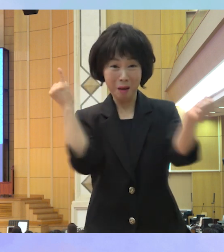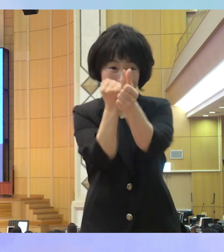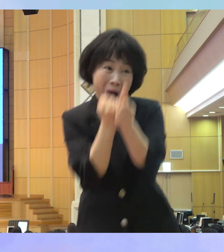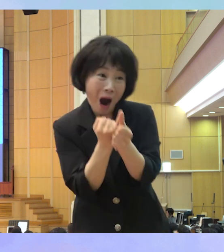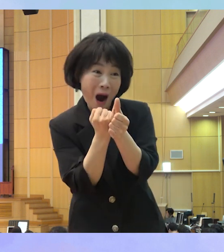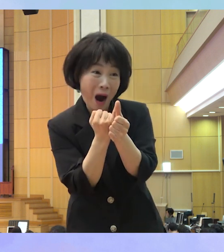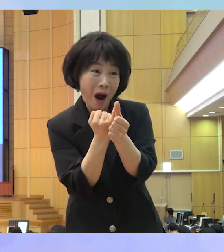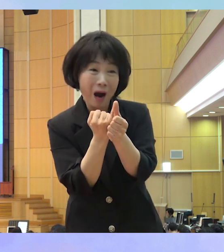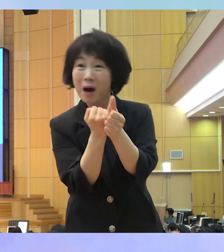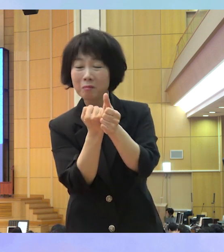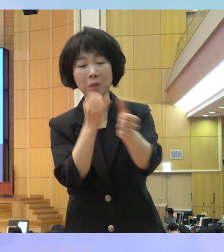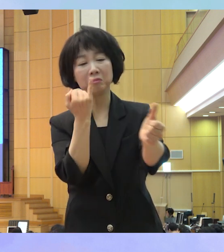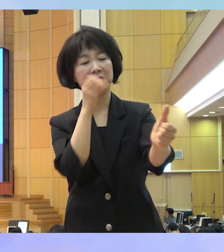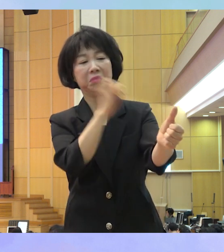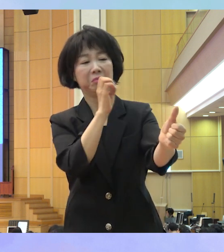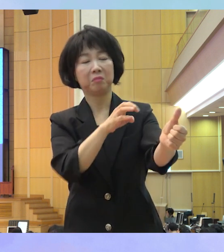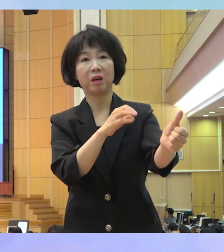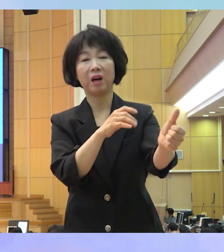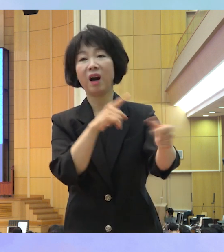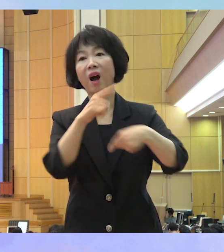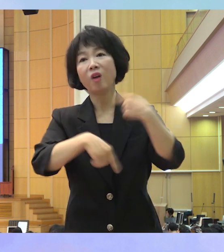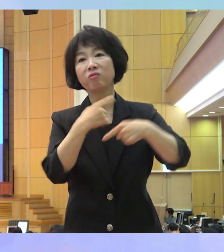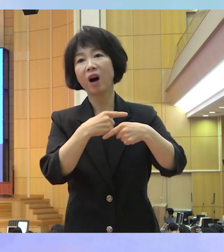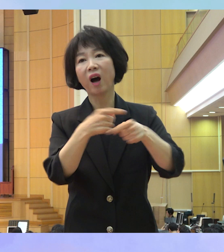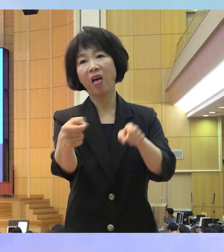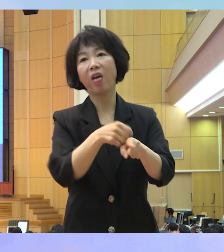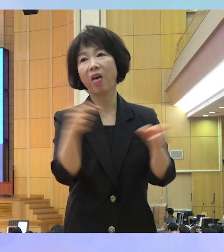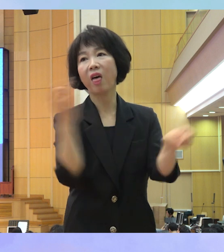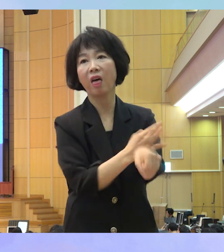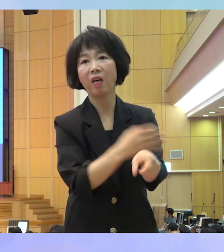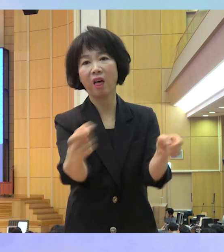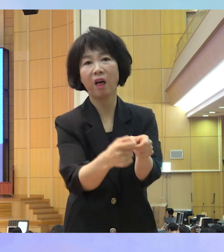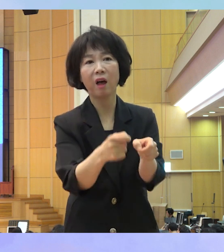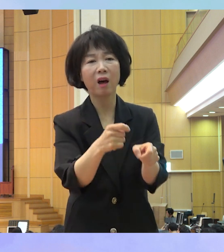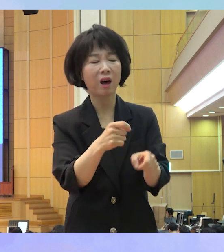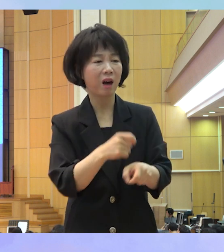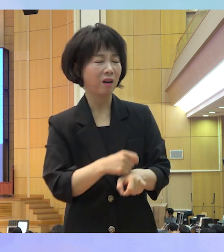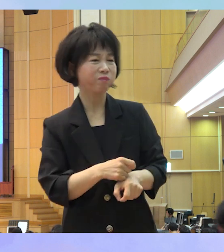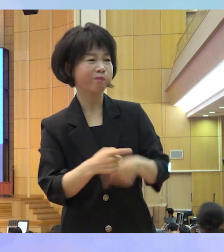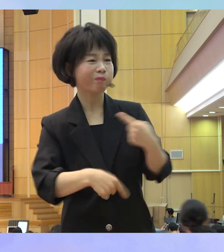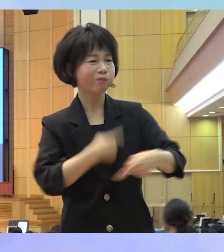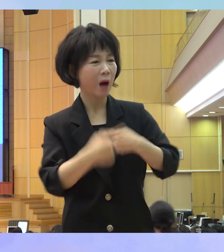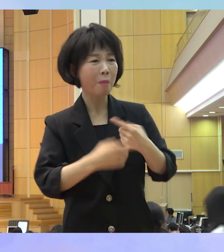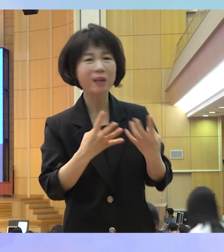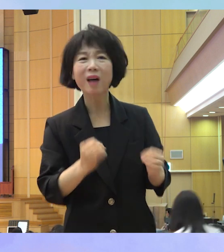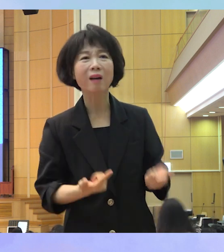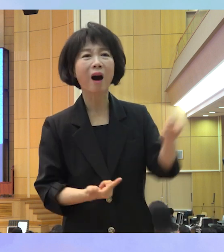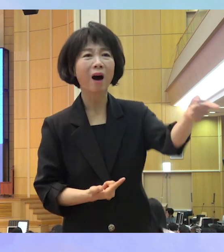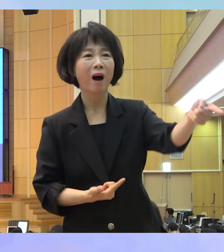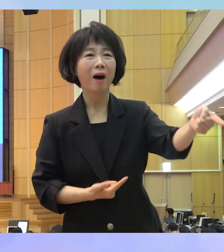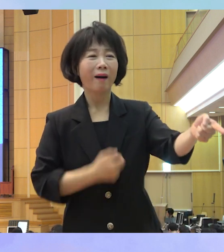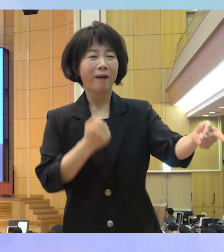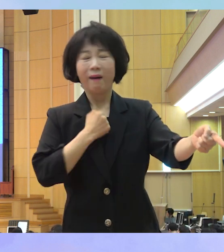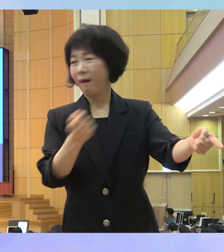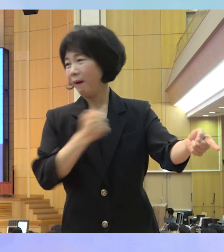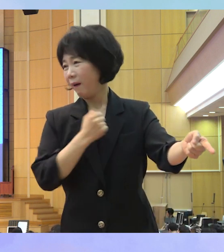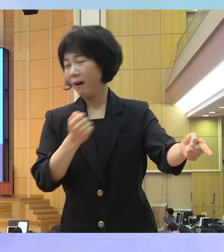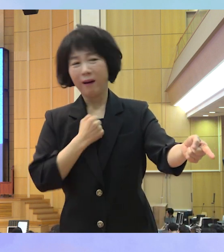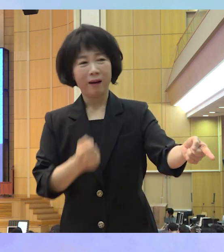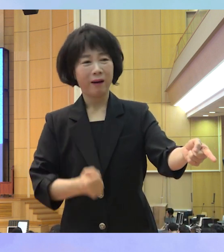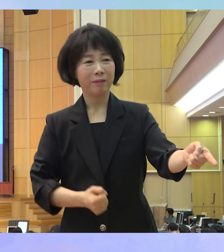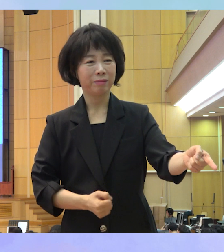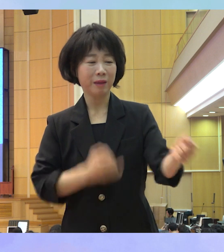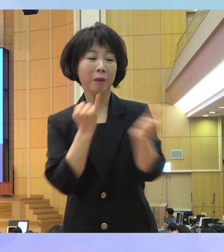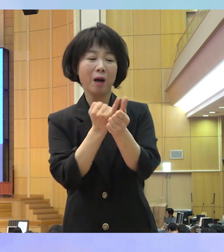거죠. 글쎄 말이야, 뭐 내 친구 누구 알지? 걔가 말이야 뭐 이렇게 했는데 이렇게 해서 이렇게 돼서 이런 일이 있었어. 당신이 잘못했네.